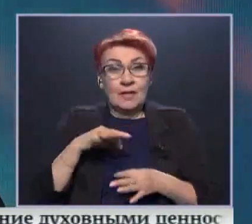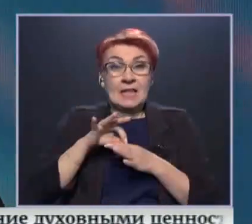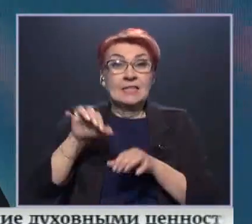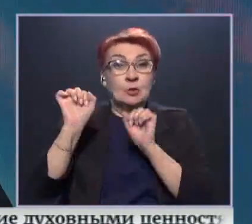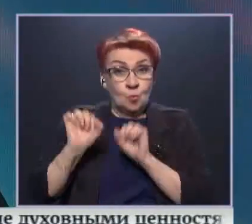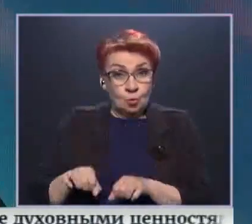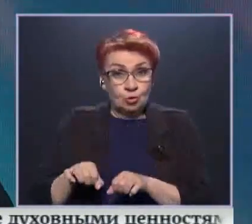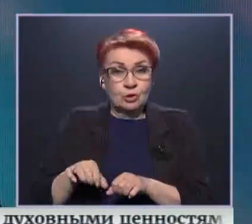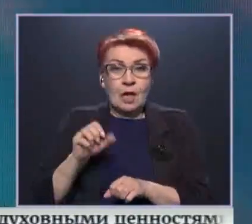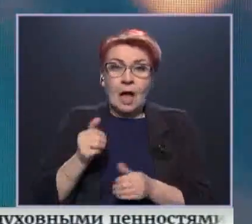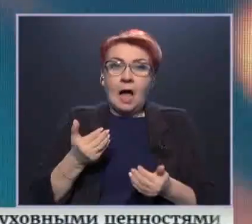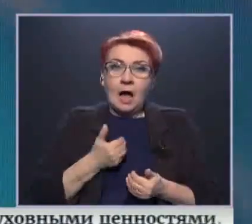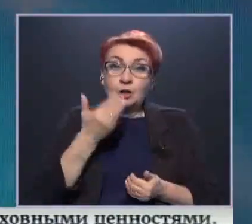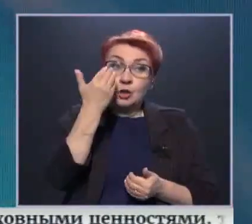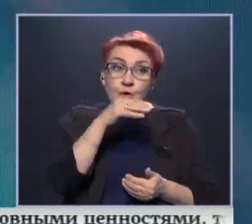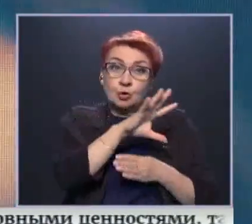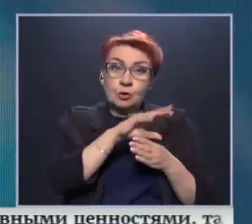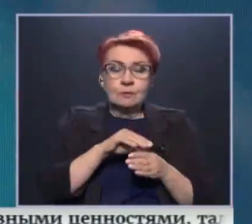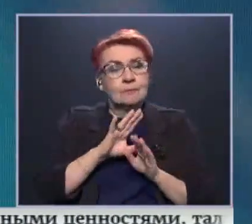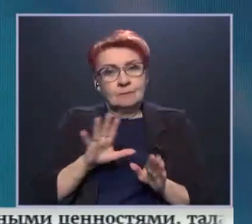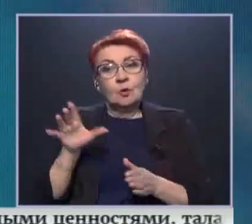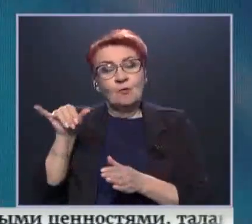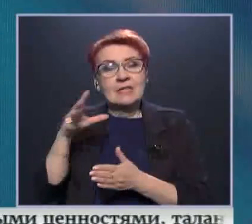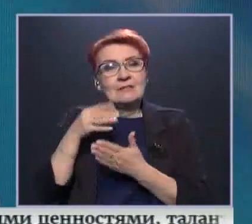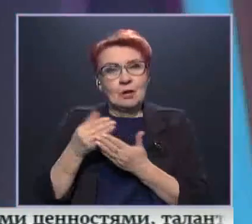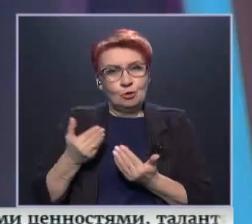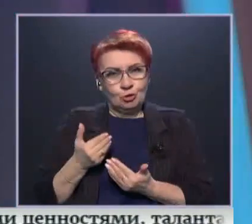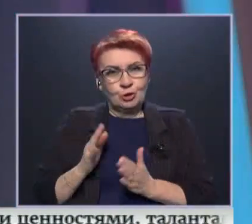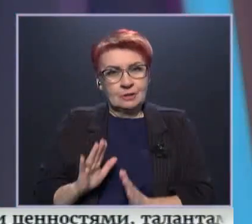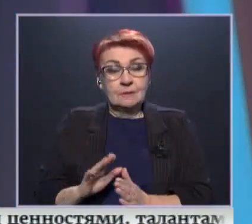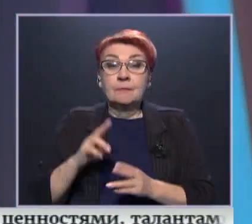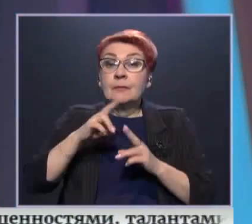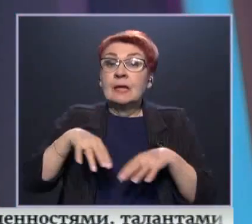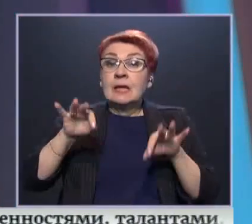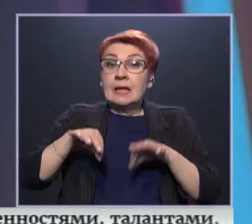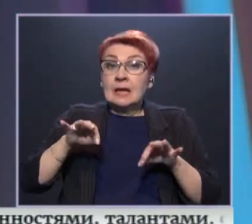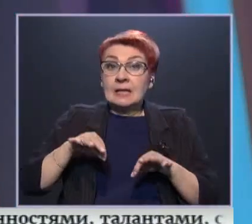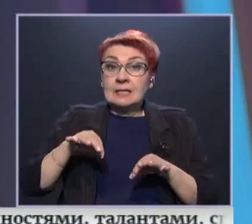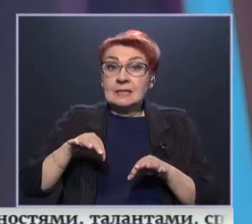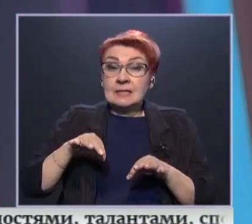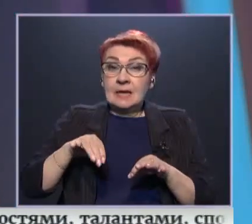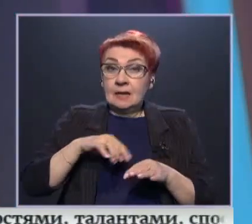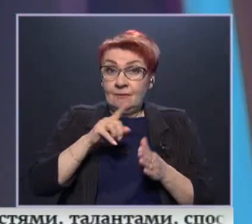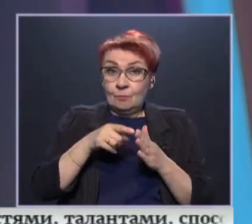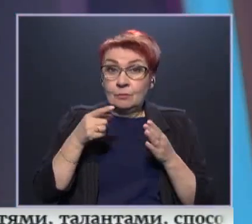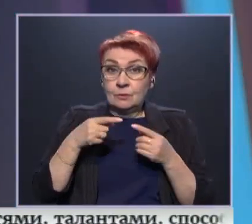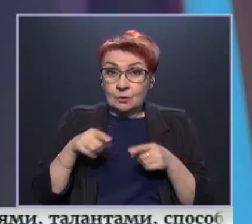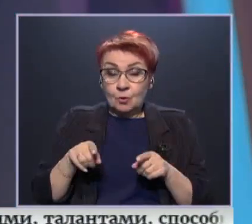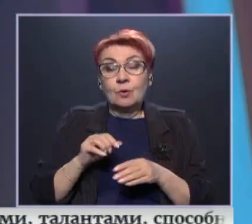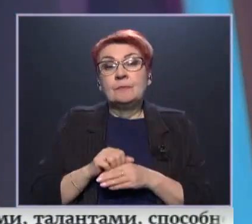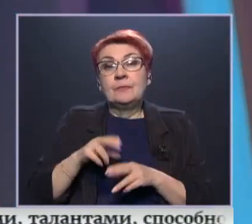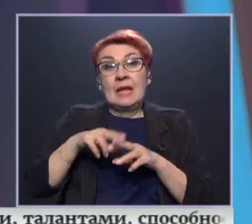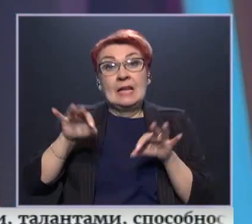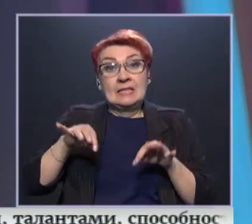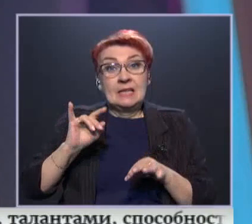можно, а жизнью нужно жить своей. Господь дал свою. Добрый вечер. Крестили ребенка и заметила некоторые моменты, которые меня волнуют и